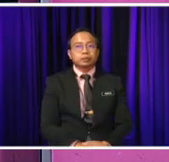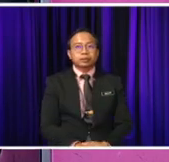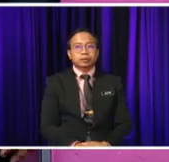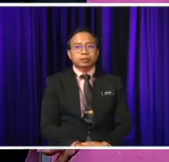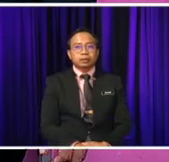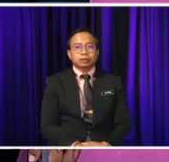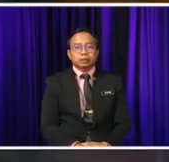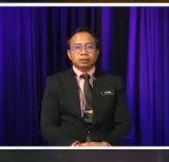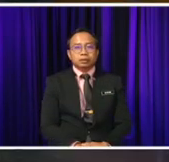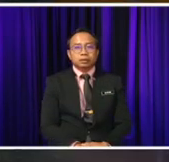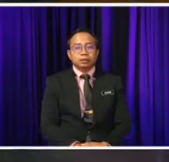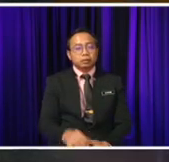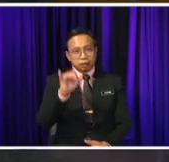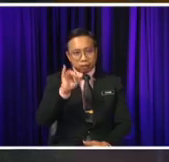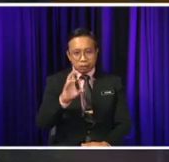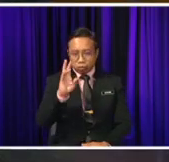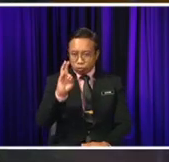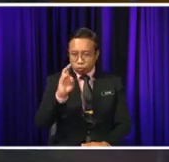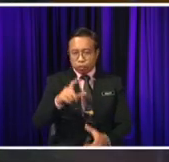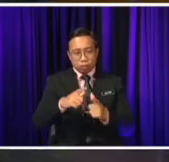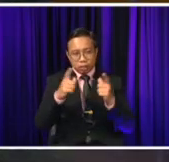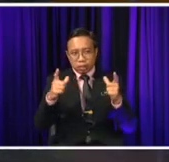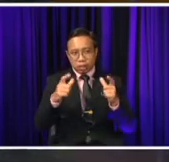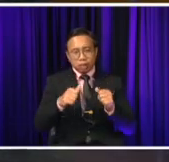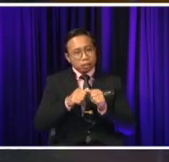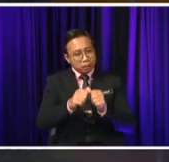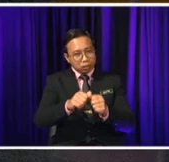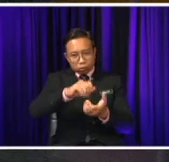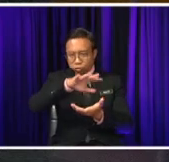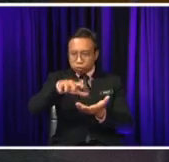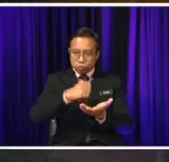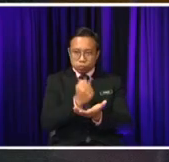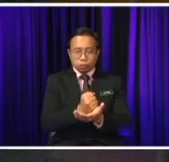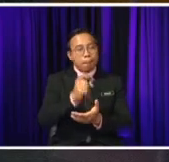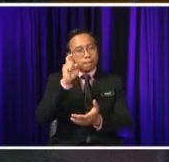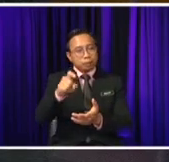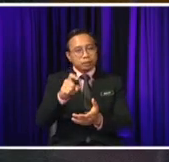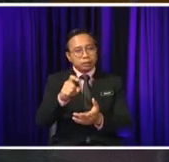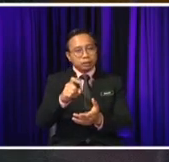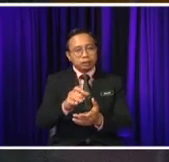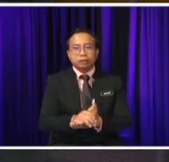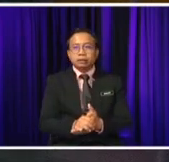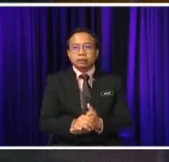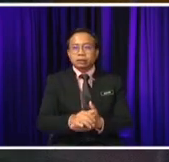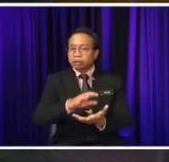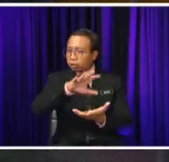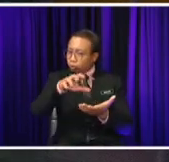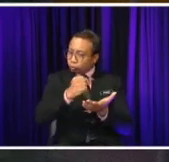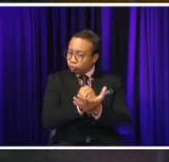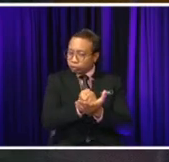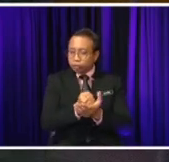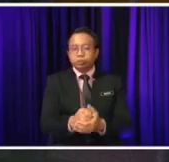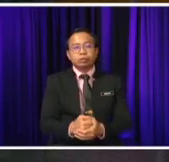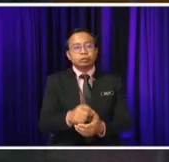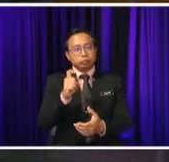Yang yang 7 yang lain integrity merangkum semua integrity masih tidak beriman di masjid maksudnya dia merangkum semua guys itu